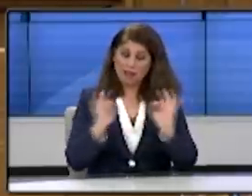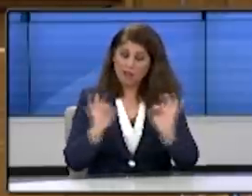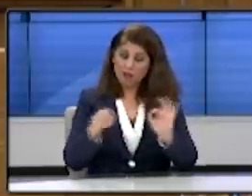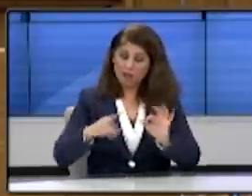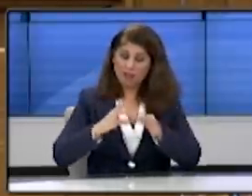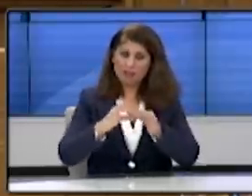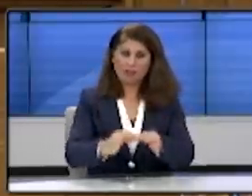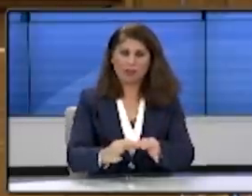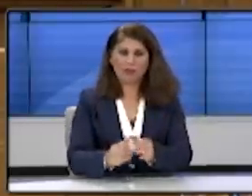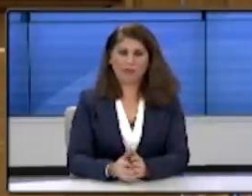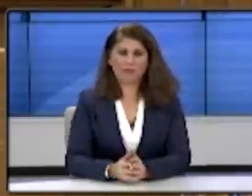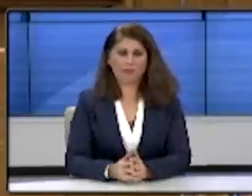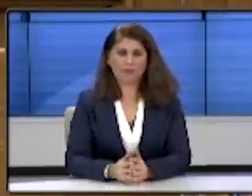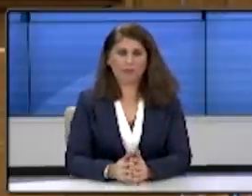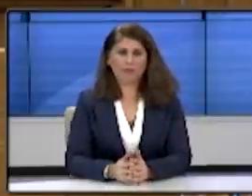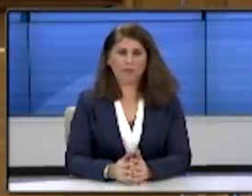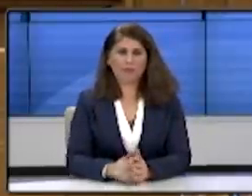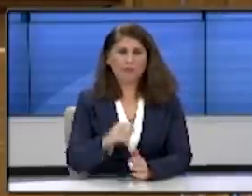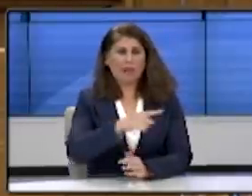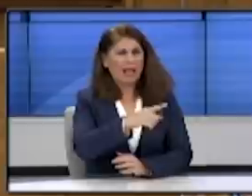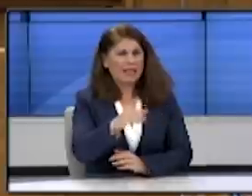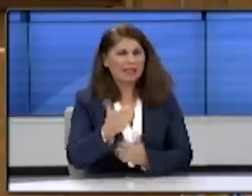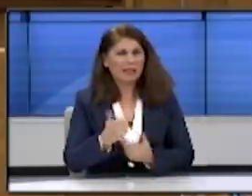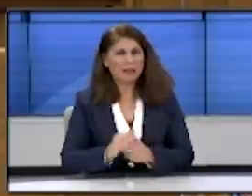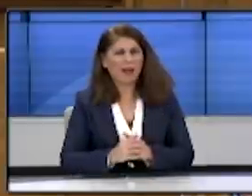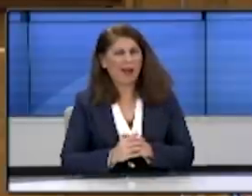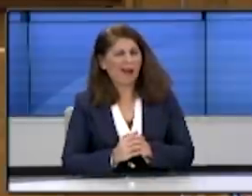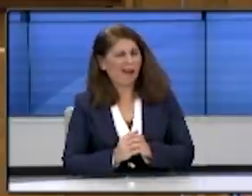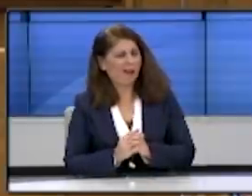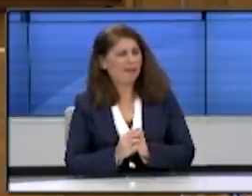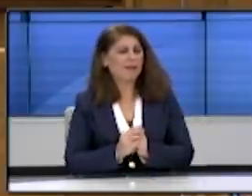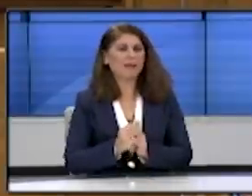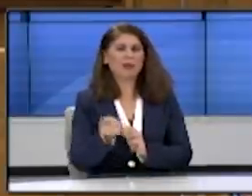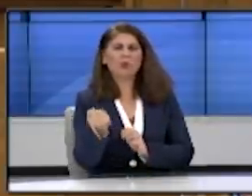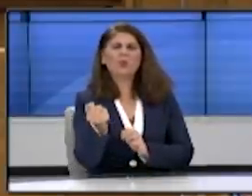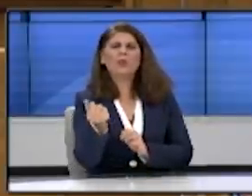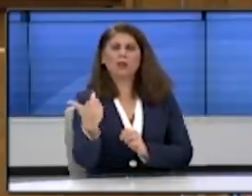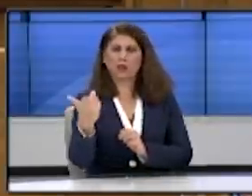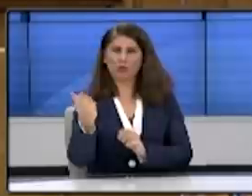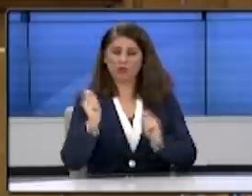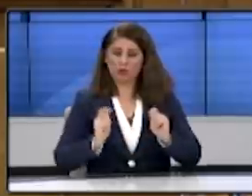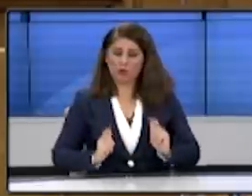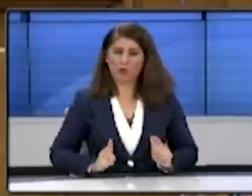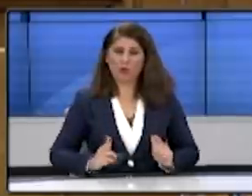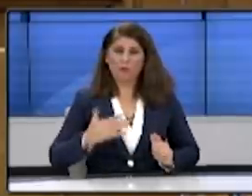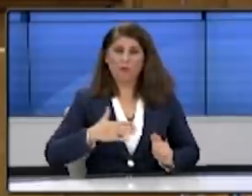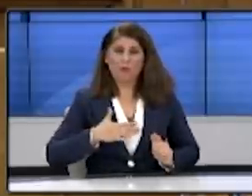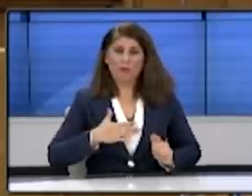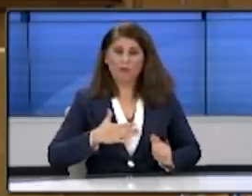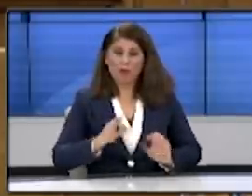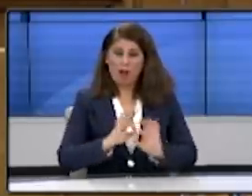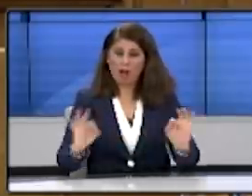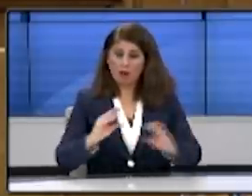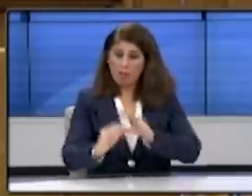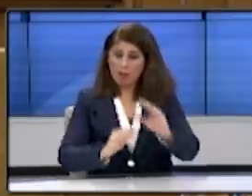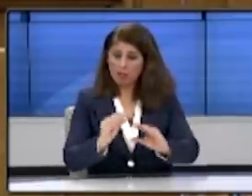αυτοί θα συνεχιστούν. Κλείνεται το μάτι στους λίγους του κεφαλαίου οι οποίοι προσδοκούν ασφάλεια για τις επενδύσεις